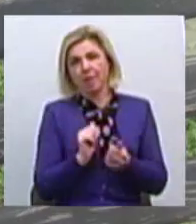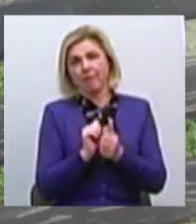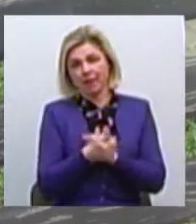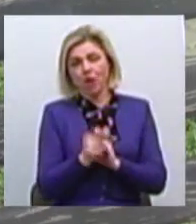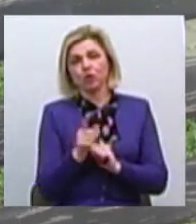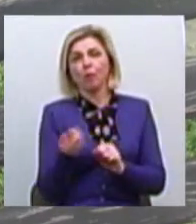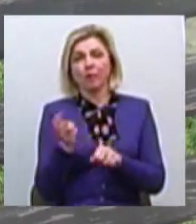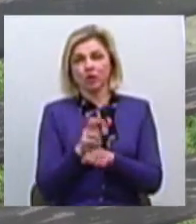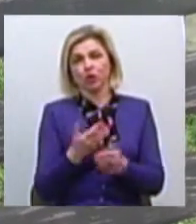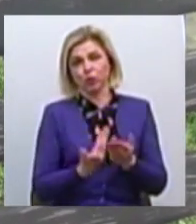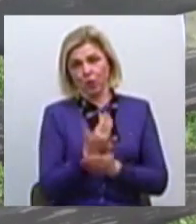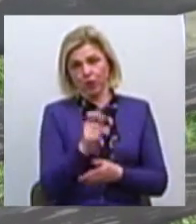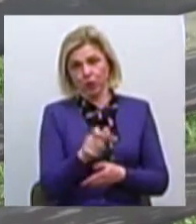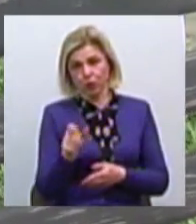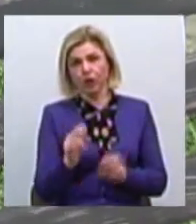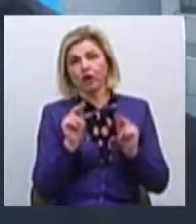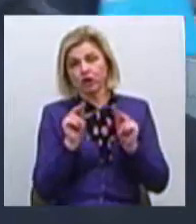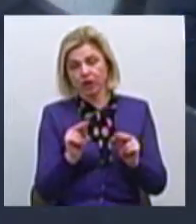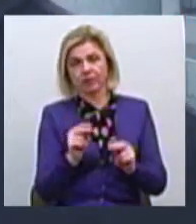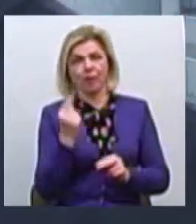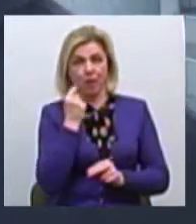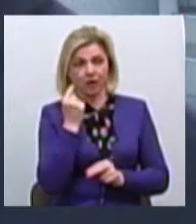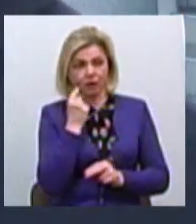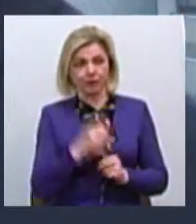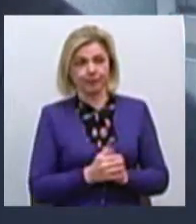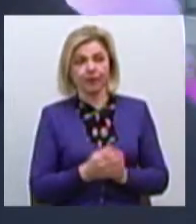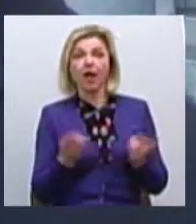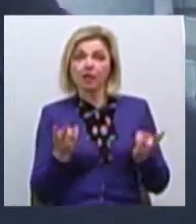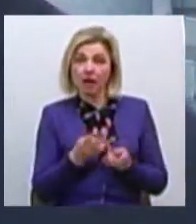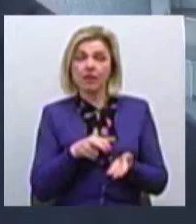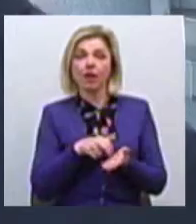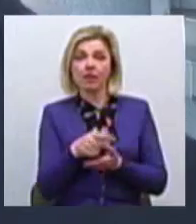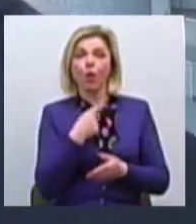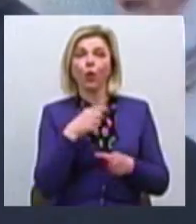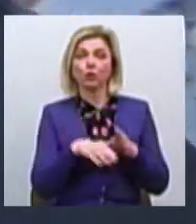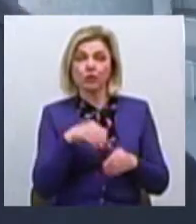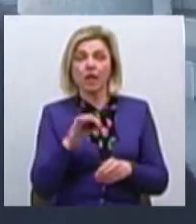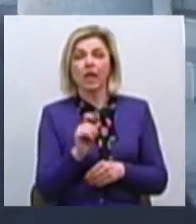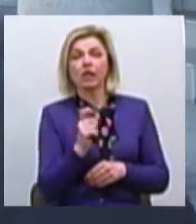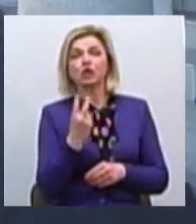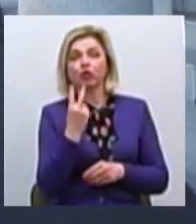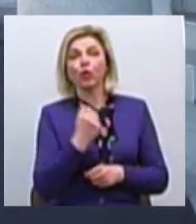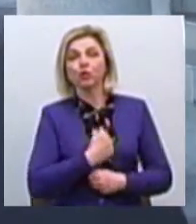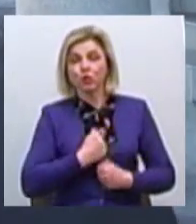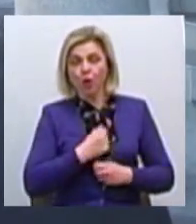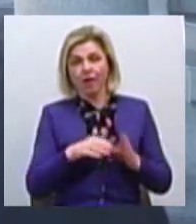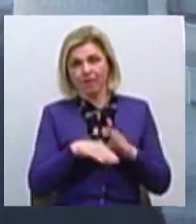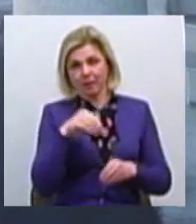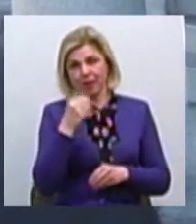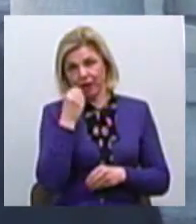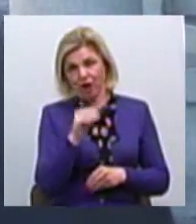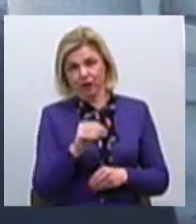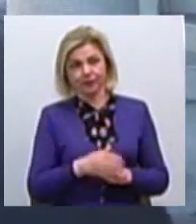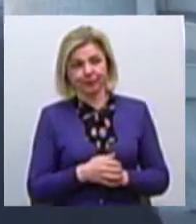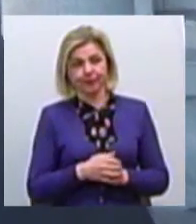новые люди, честные, порядочные. Надо идти голосовать. Из двух, как кажут, зол выбрать краще. Чи не секрет